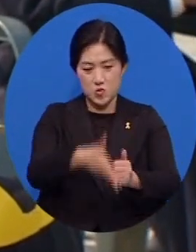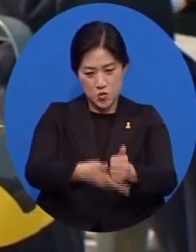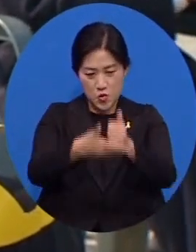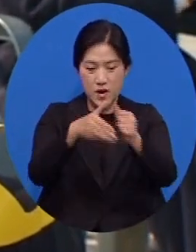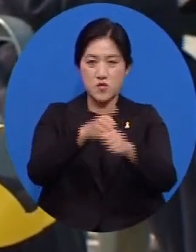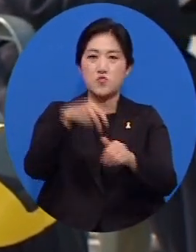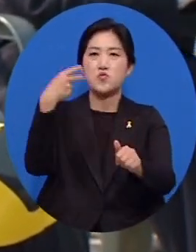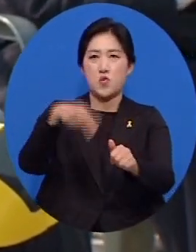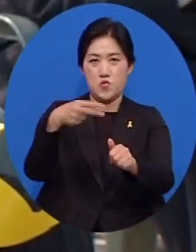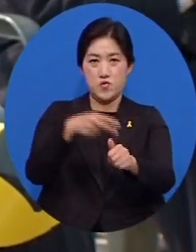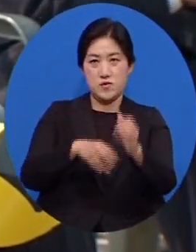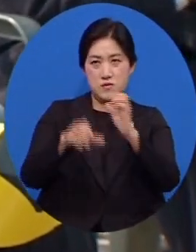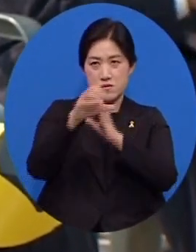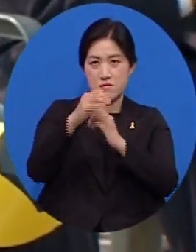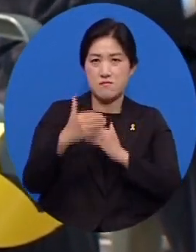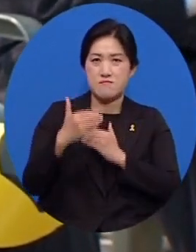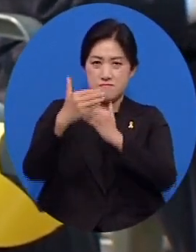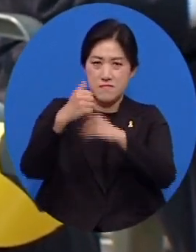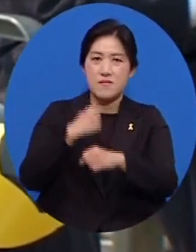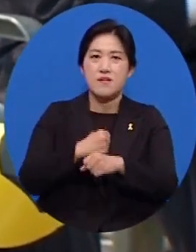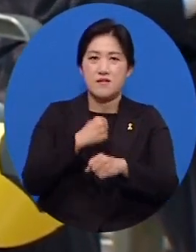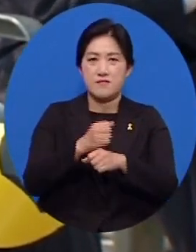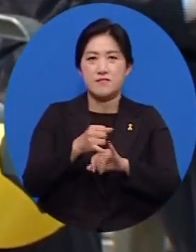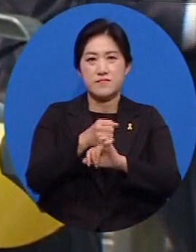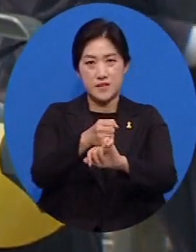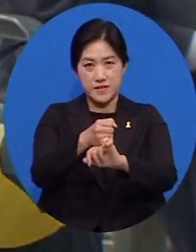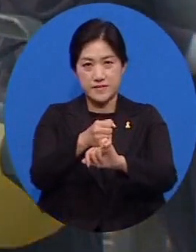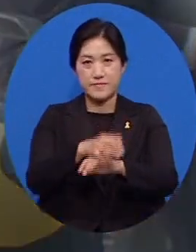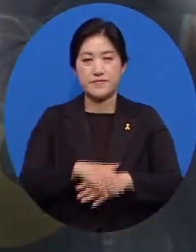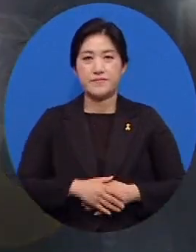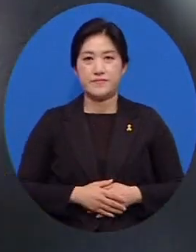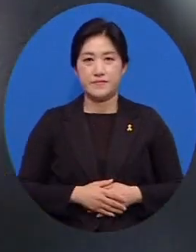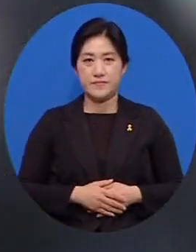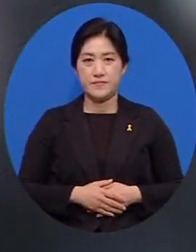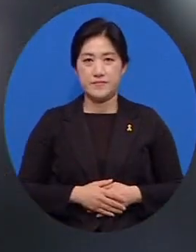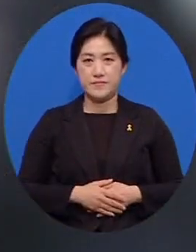교육으로 한 걸음 더 나아가겠습니다.